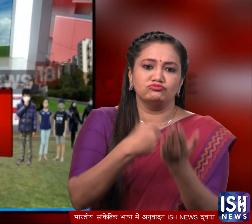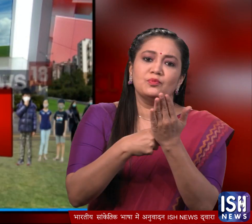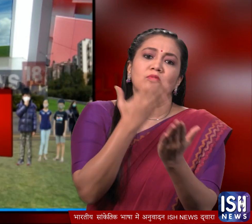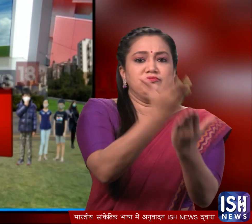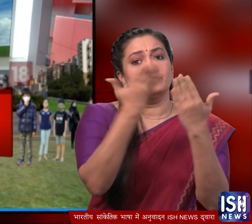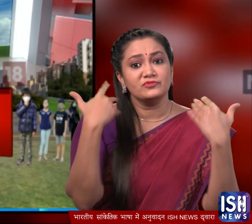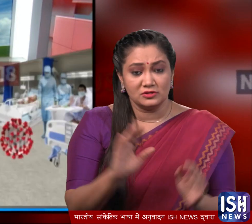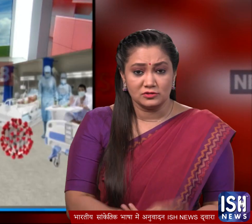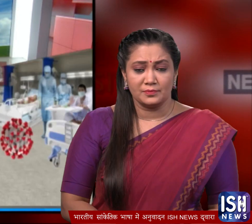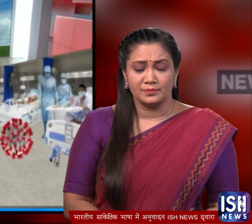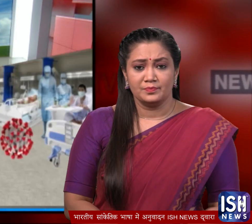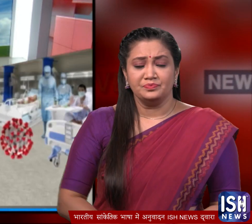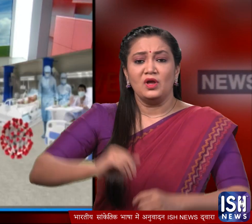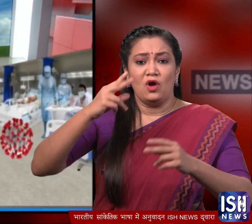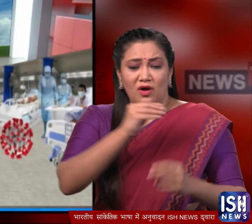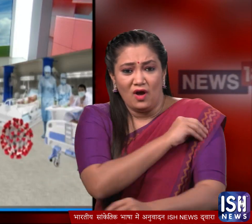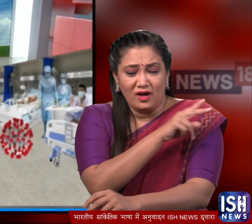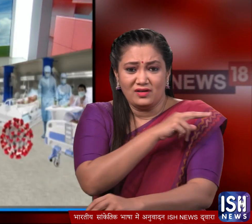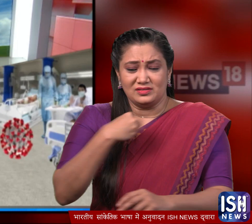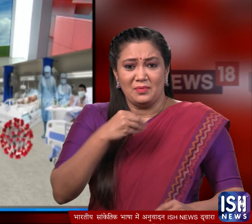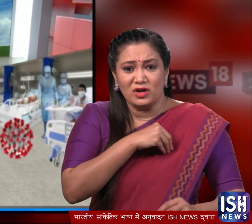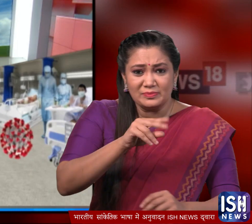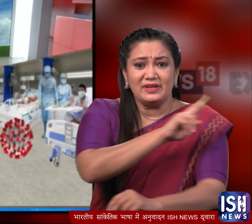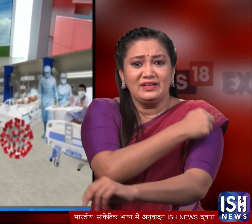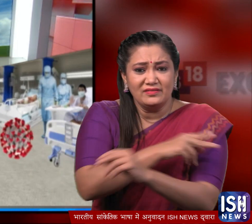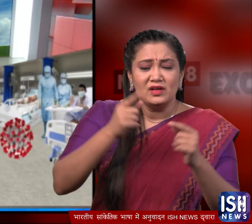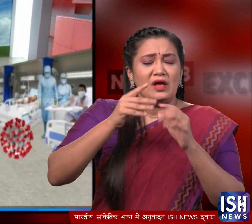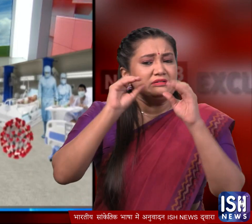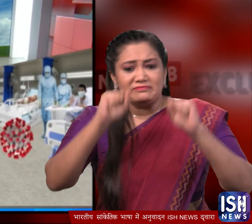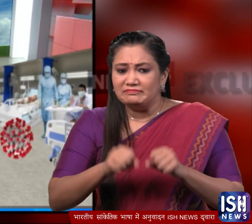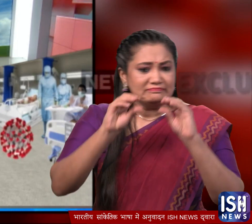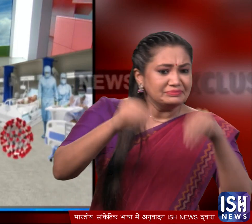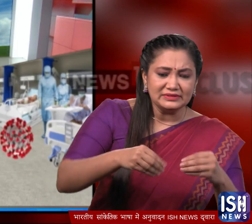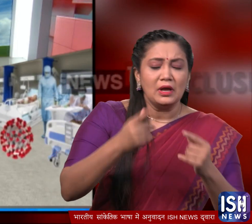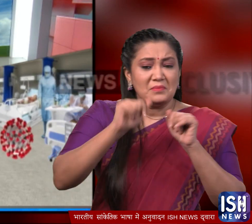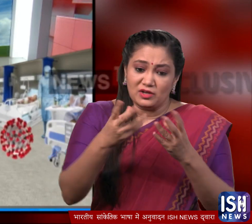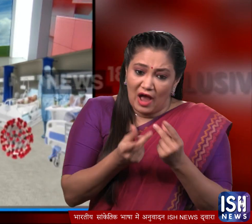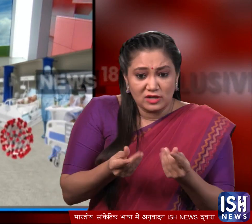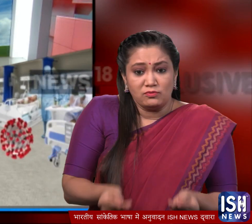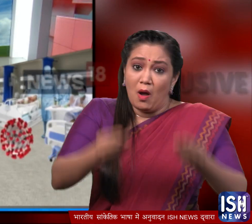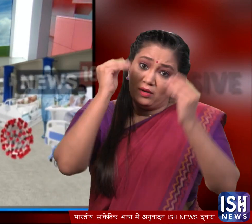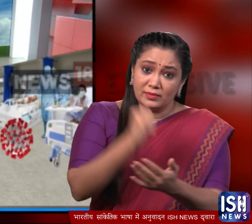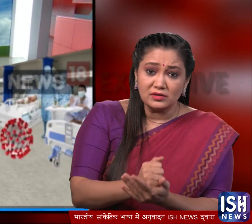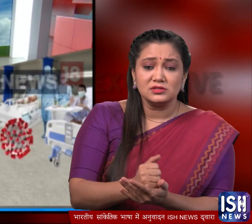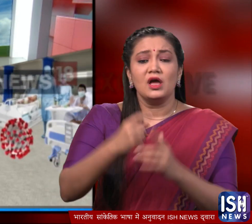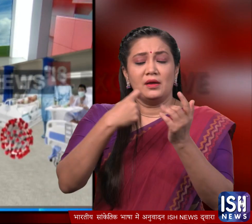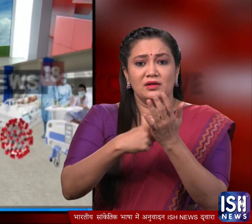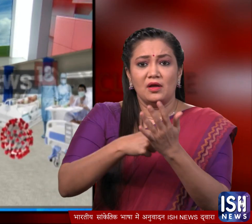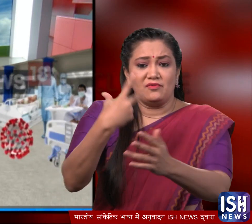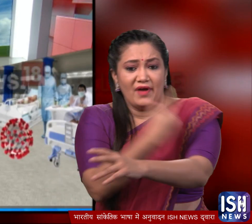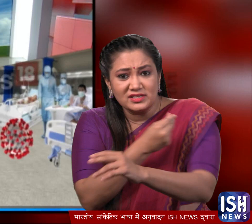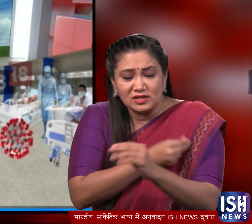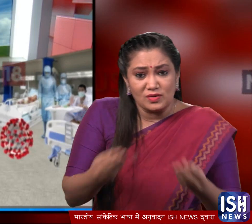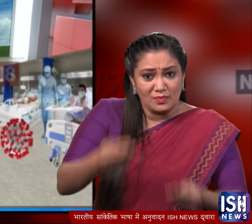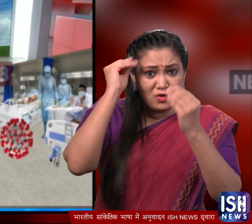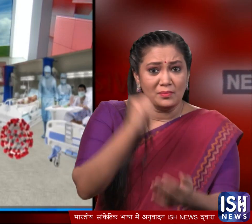दी। इस रिपोर्ट में कहा गया कि अस्पतालों में बच्चों के इलाज के लिए सुविधाओं की कमी है, जिन्हें जल्द पूरा किया जाना चाहिए। इसके अलावा रिपोर्ट में वैक्सीनेशन